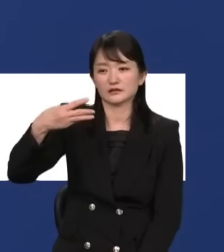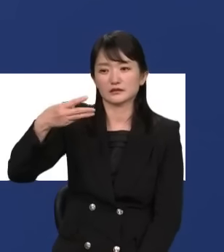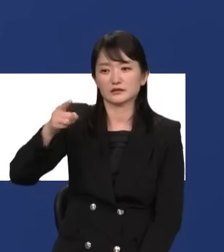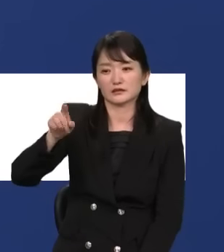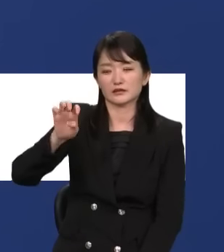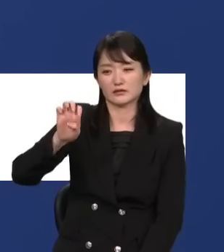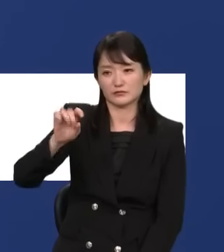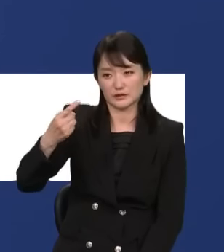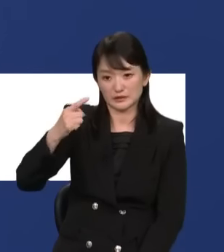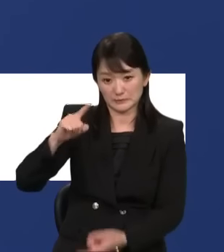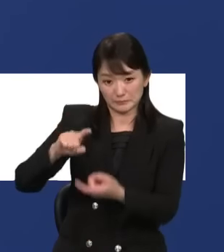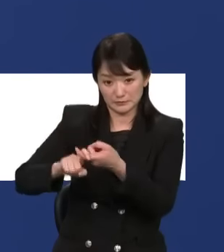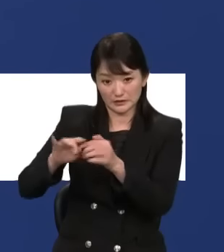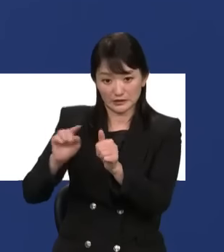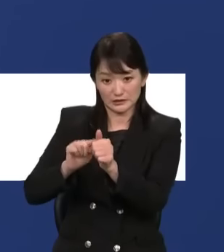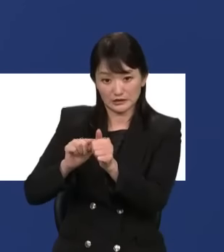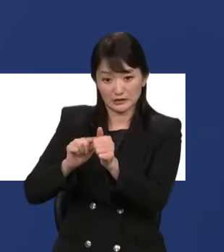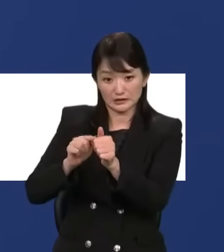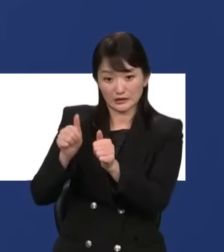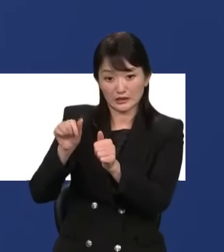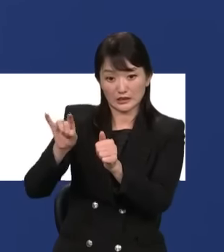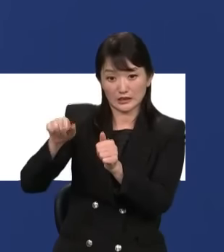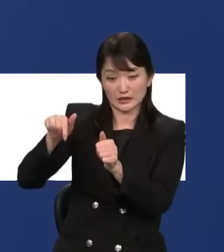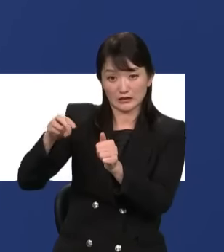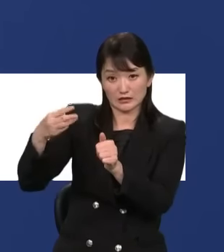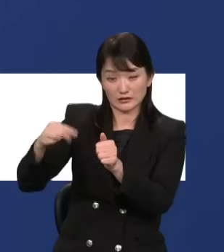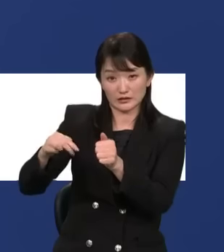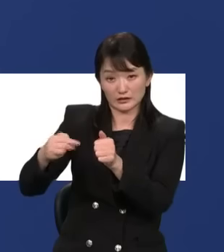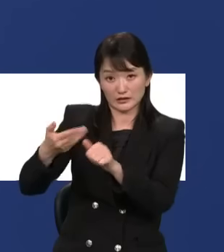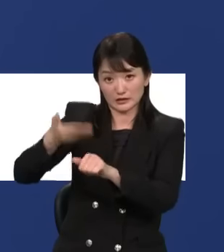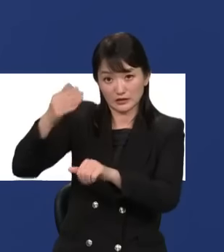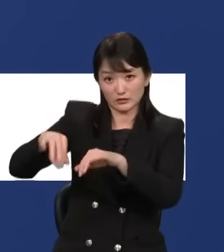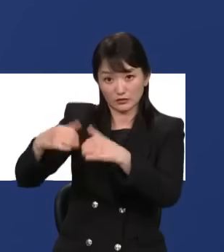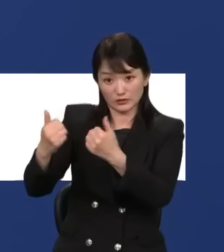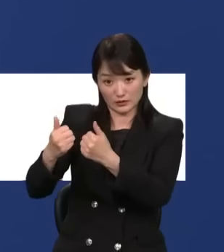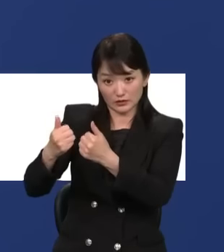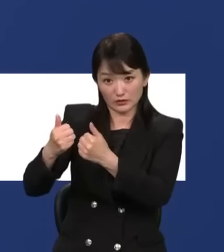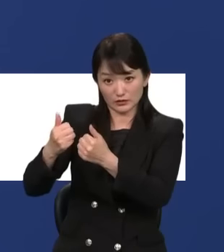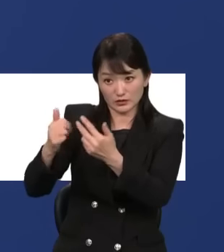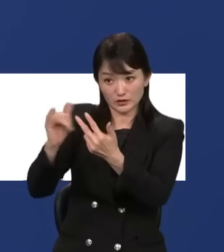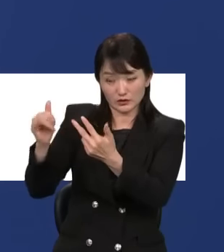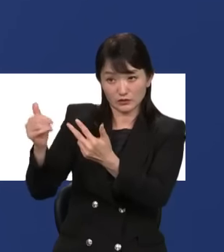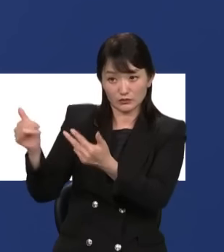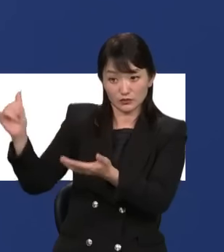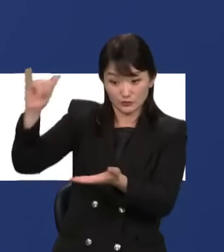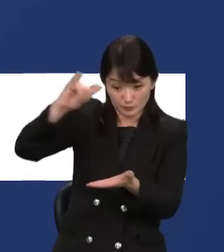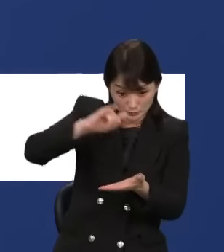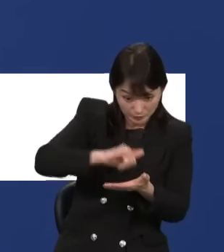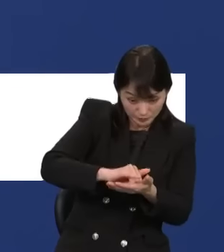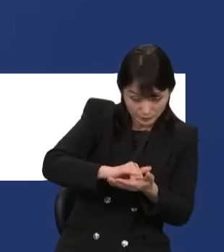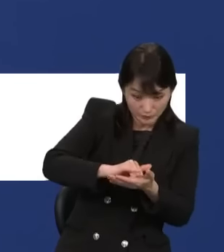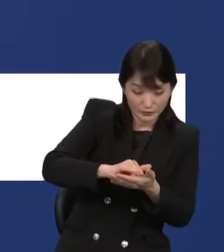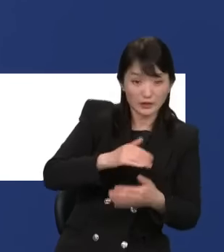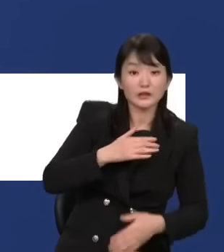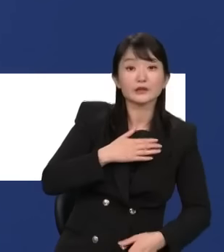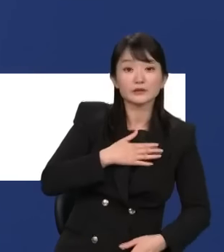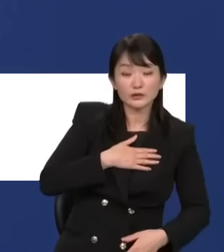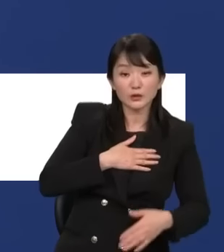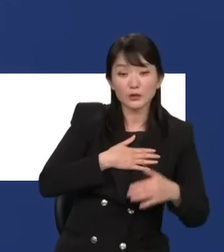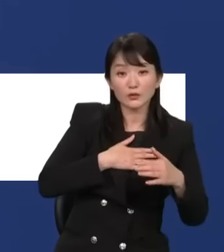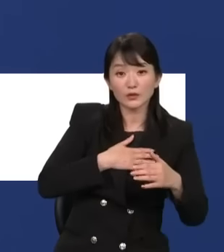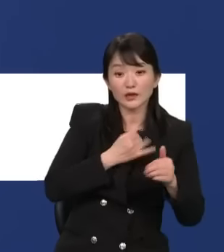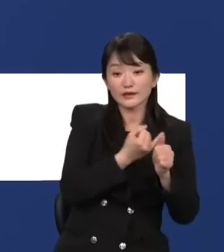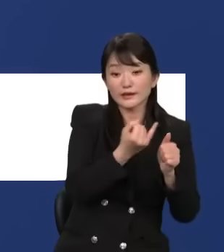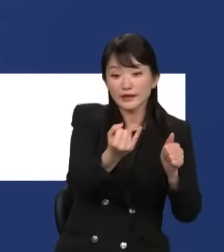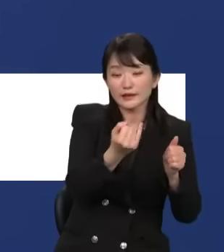상원의원이 있는데 연방 상원의원 7분을 부부 동반으로 이끌고 한국에 왔기 때문에 저와 제 아내가 저